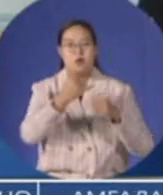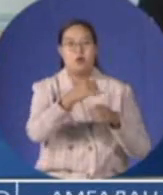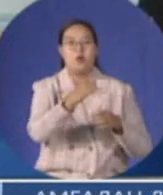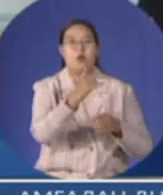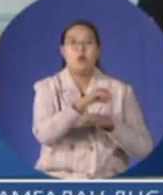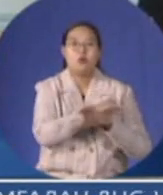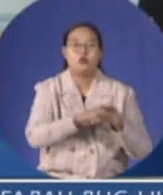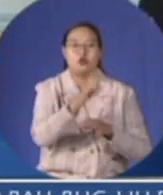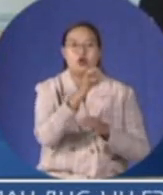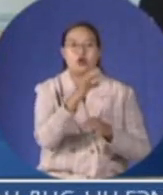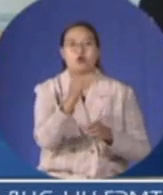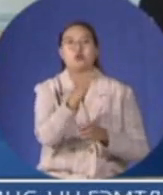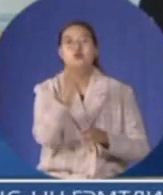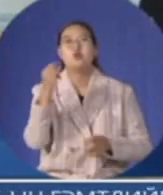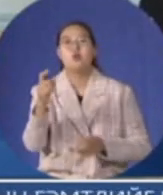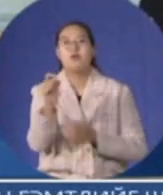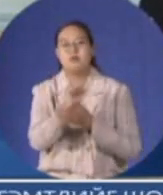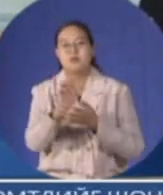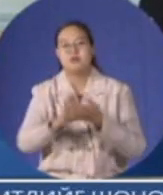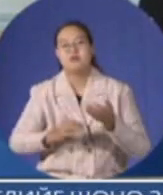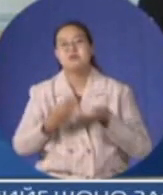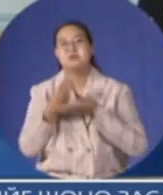жуух бичгээр шагнаж урамшуулсан байна.